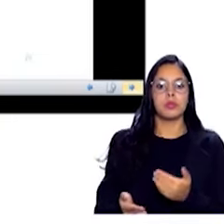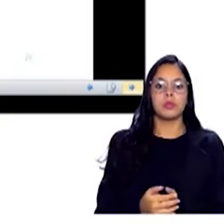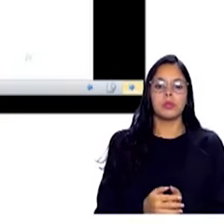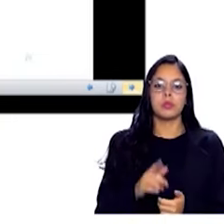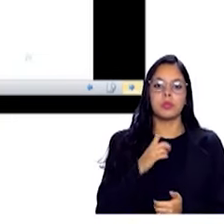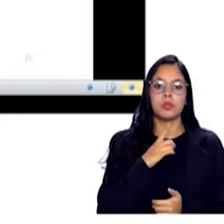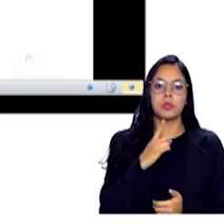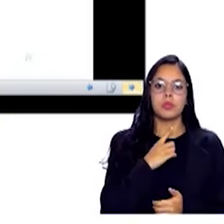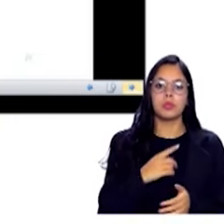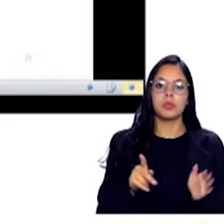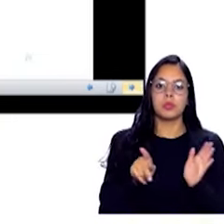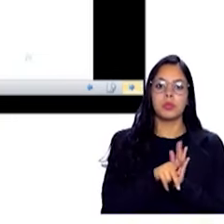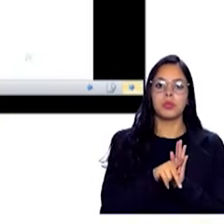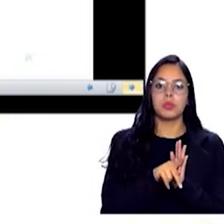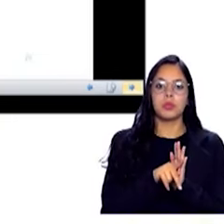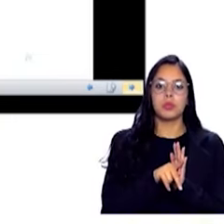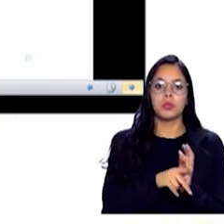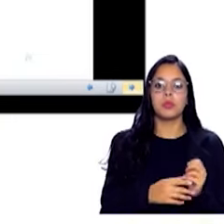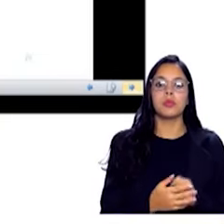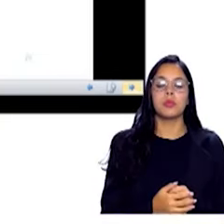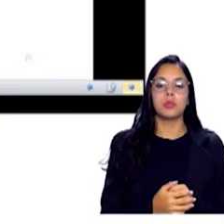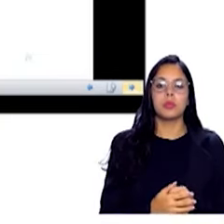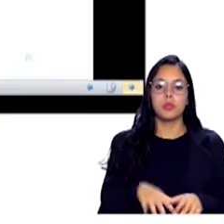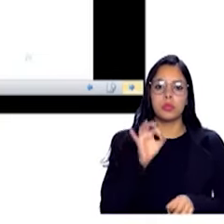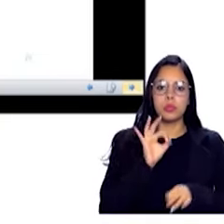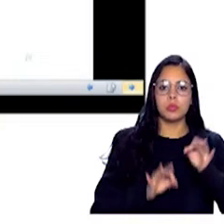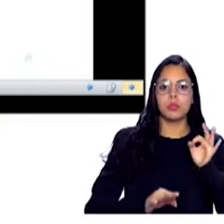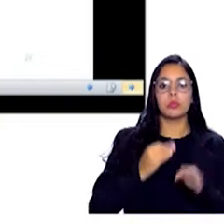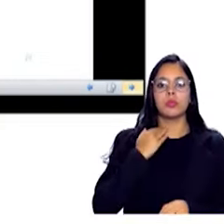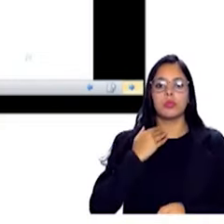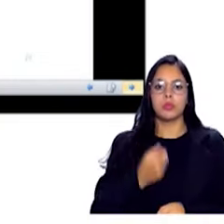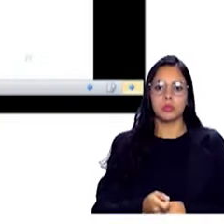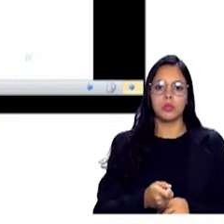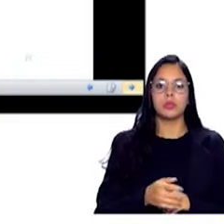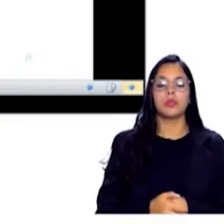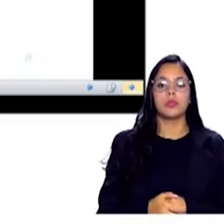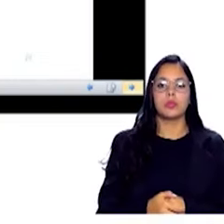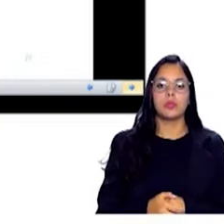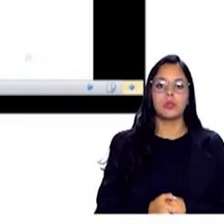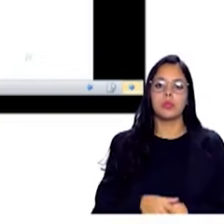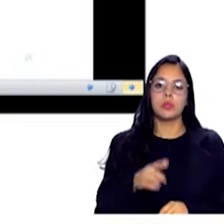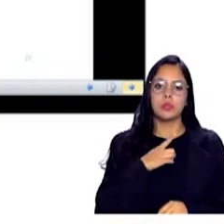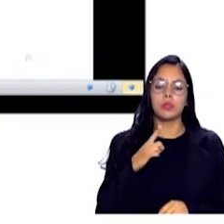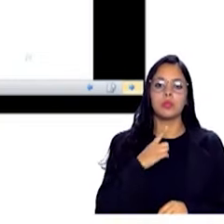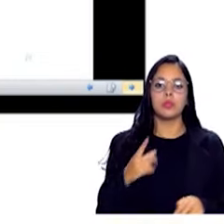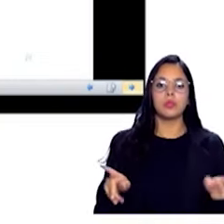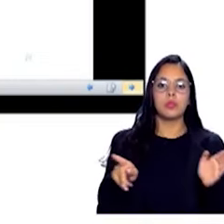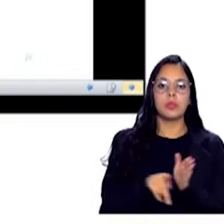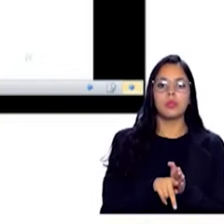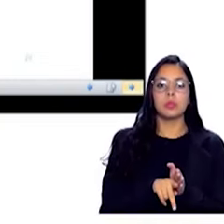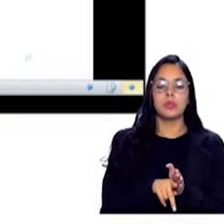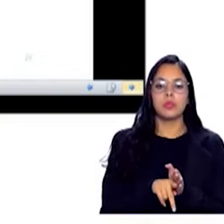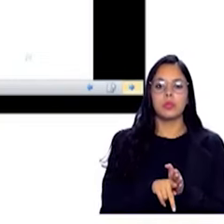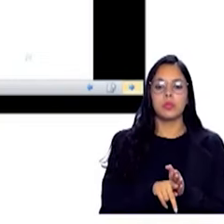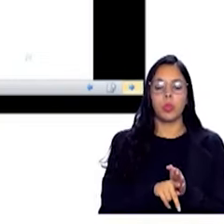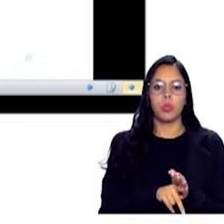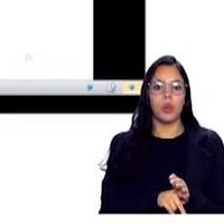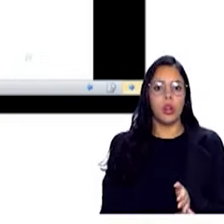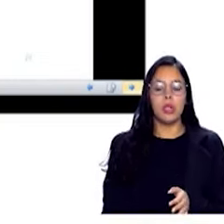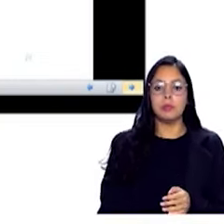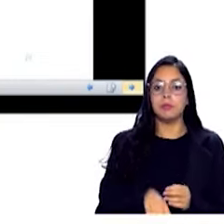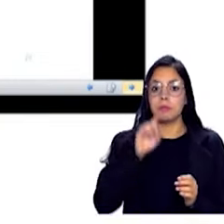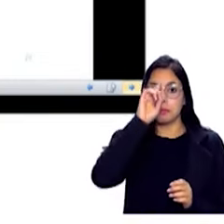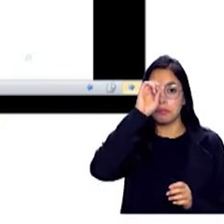Dal Giudice DI merito stante LA generic Della dell'articolo 363 in realtà si deve ritenere che qualsiasi